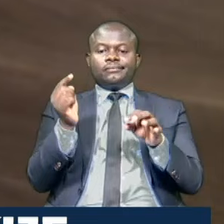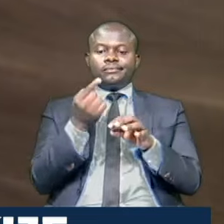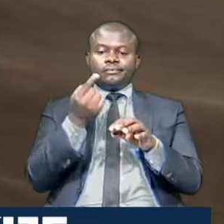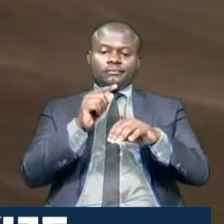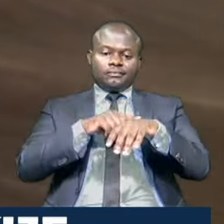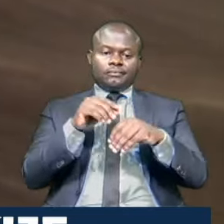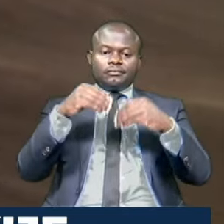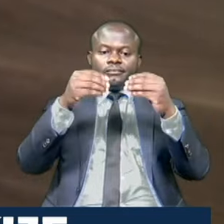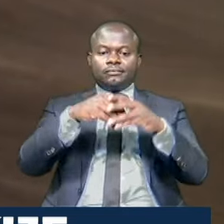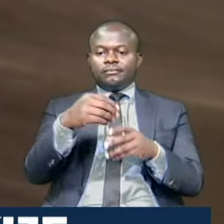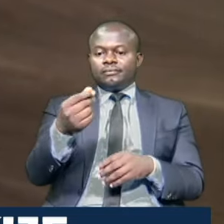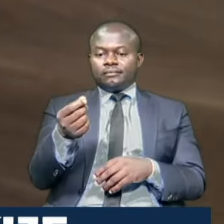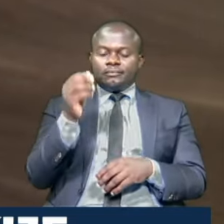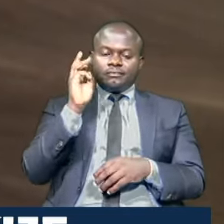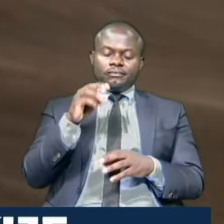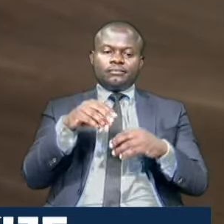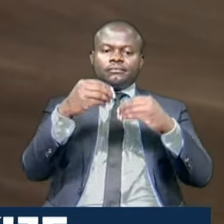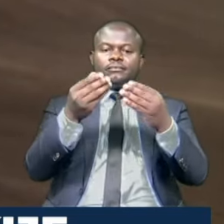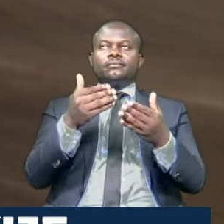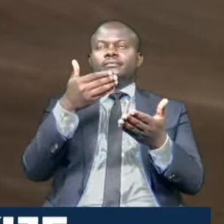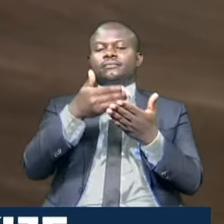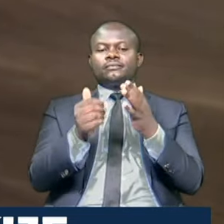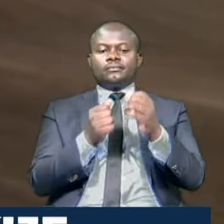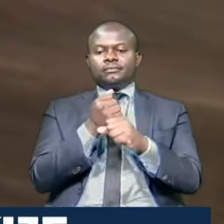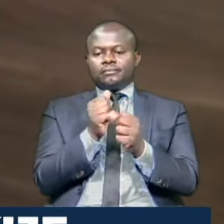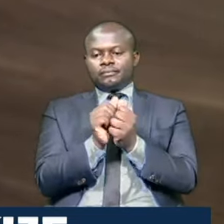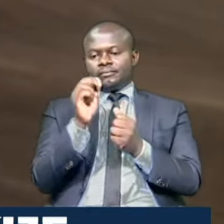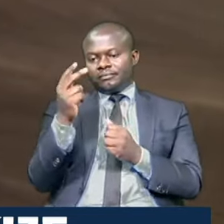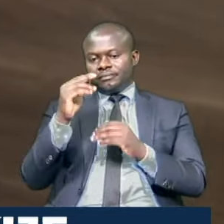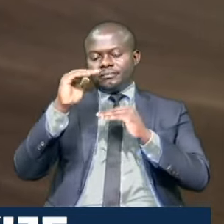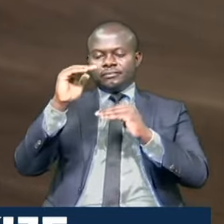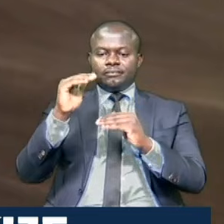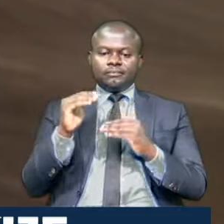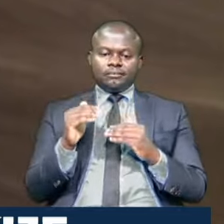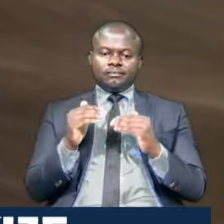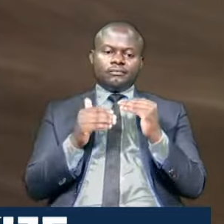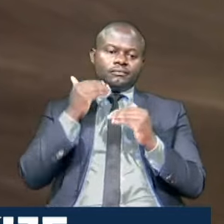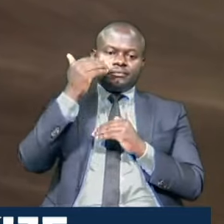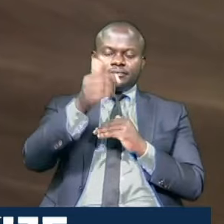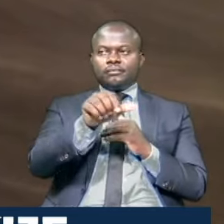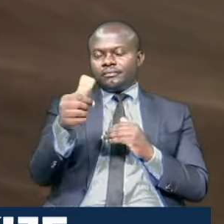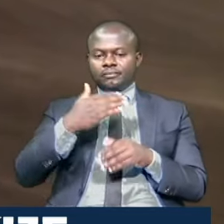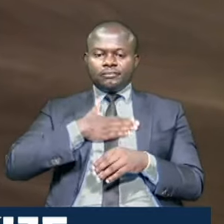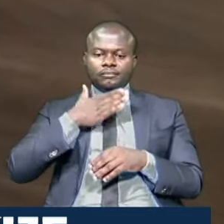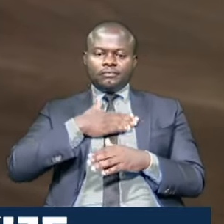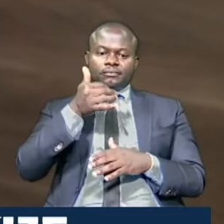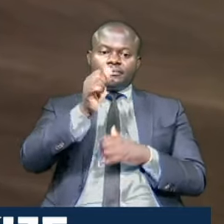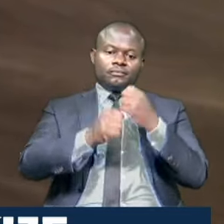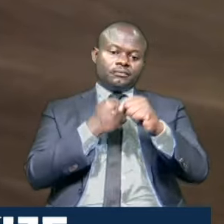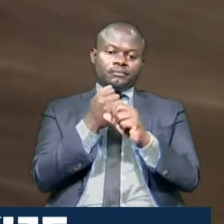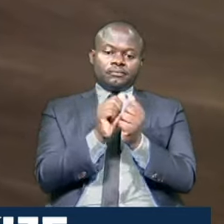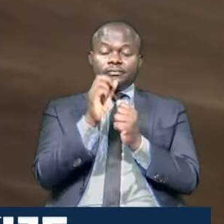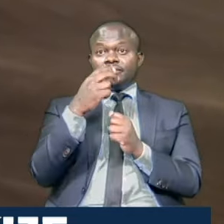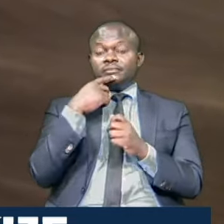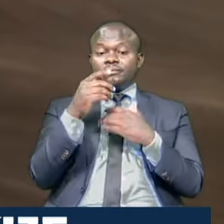n'igihe dutangamo n'aya mafaranga tuzatanga amafaranga ageza ku myaka 12 maximum. Hanyuma n'ikindi gishimishije no muri iyo myaka 12 tuvuga